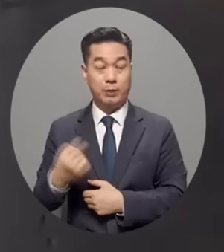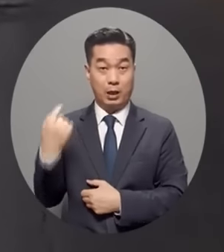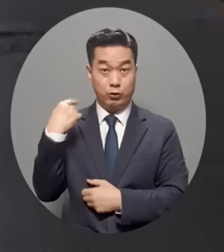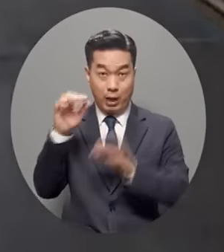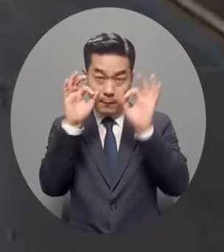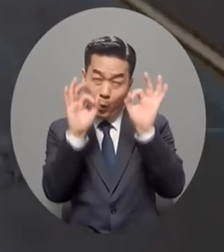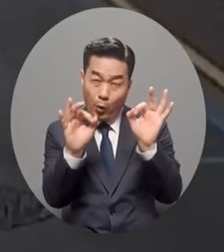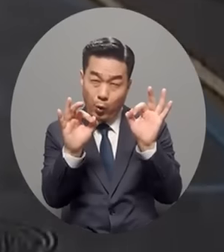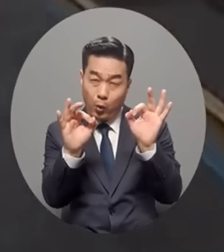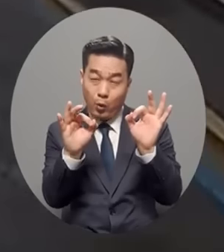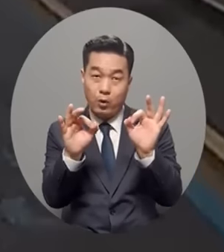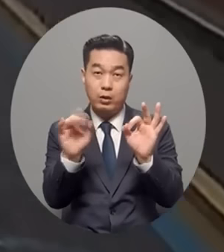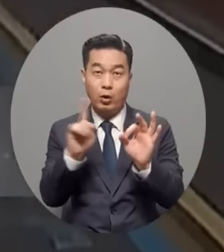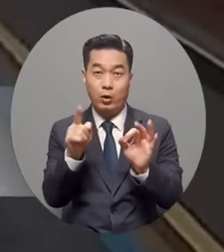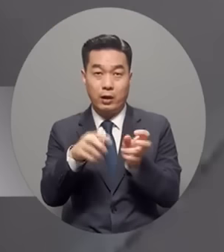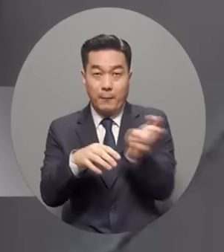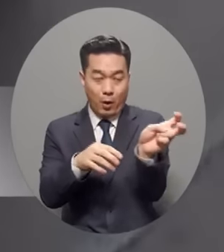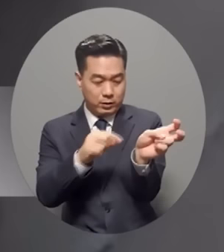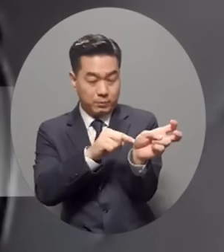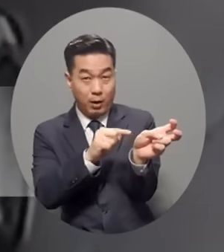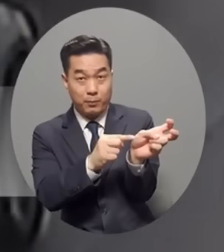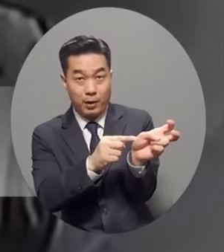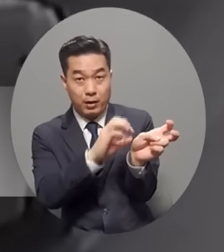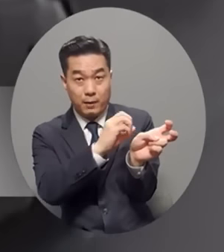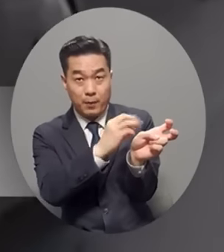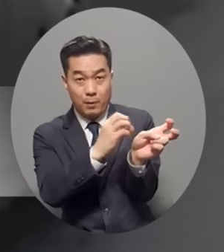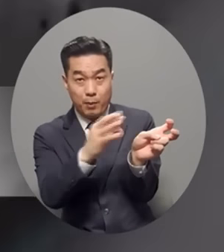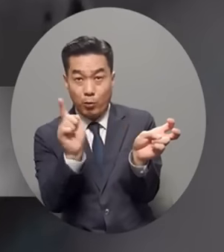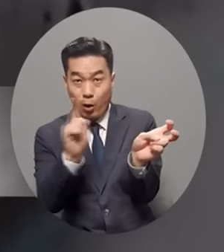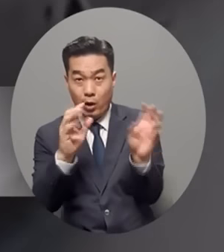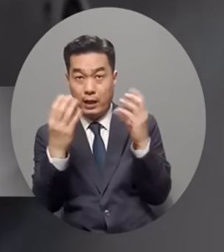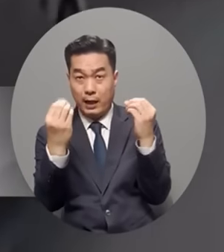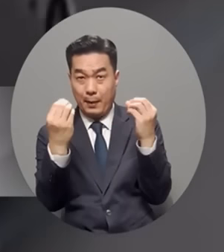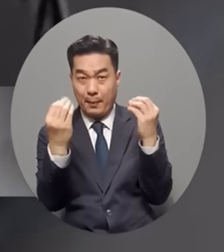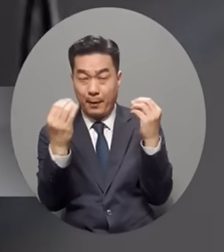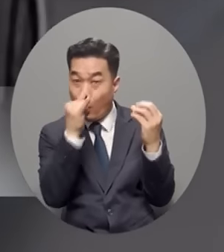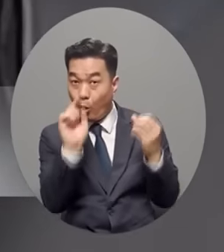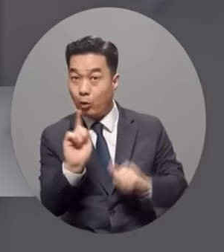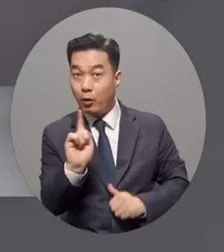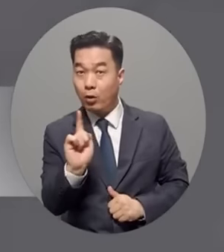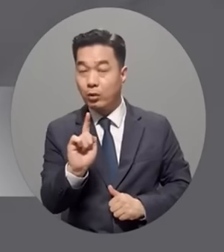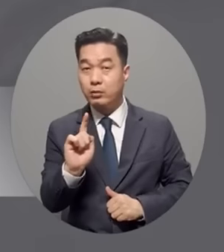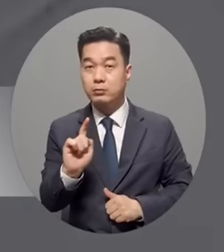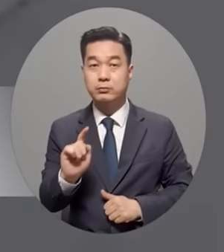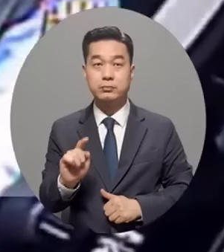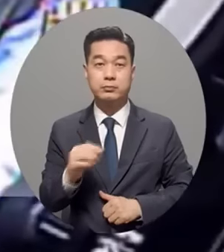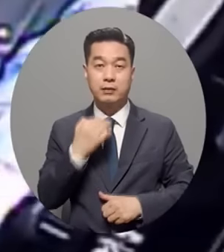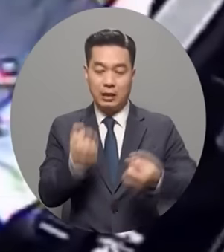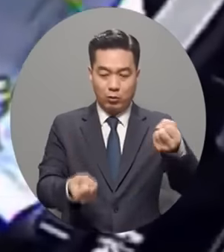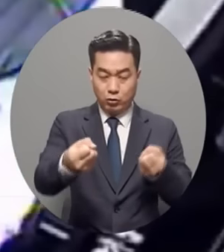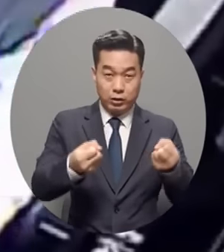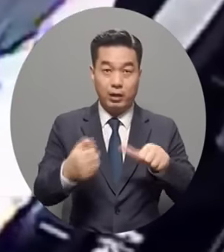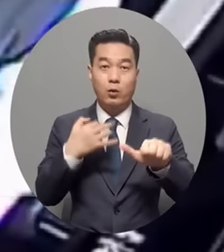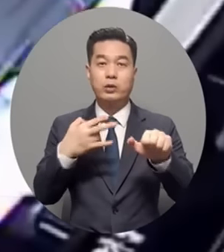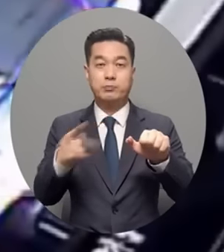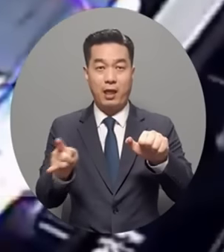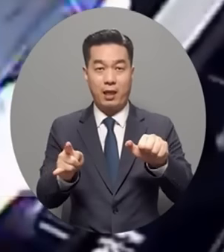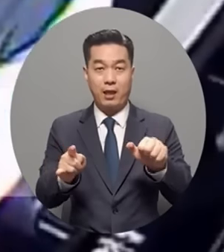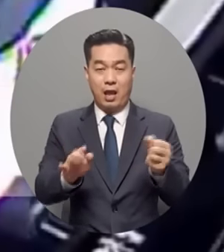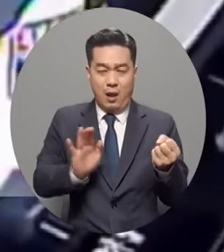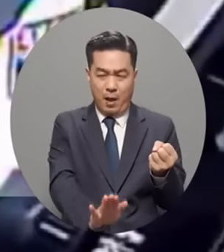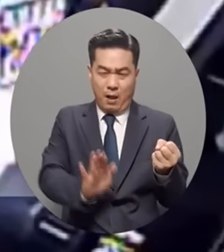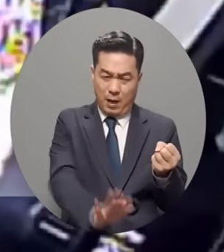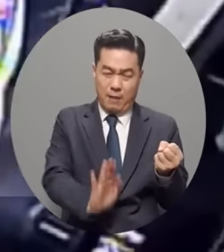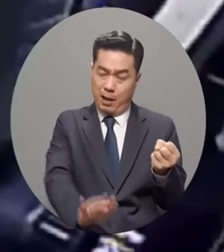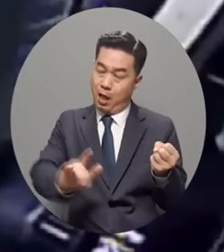블랙박스 영상입니다 맨 위에 있는 브레이크 등이 빠르게 깜빡이고 있습니다 50대 버스 운전 기사는 수십차례 브레이크 페달을